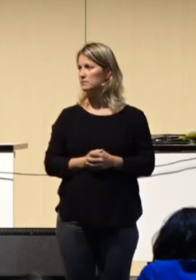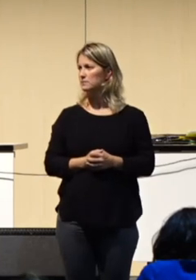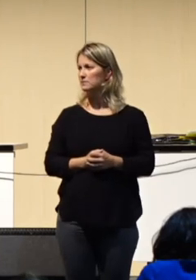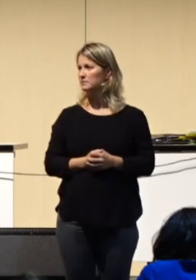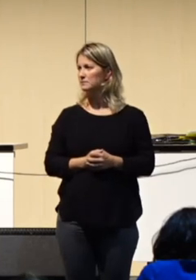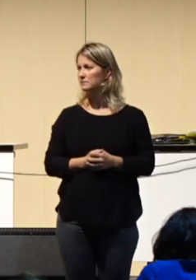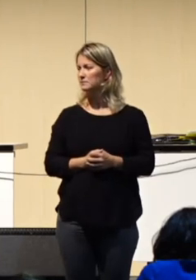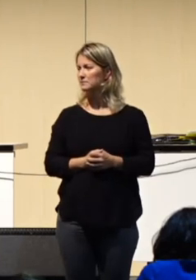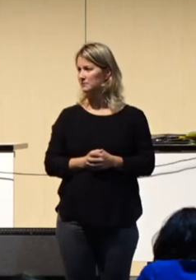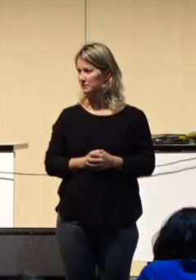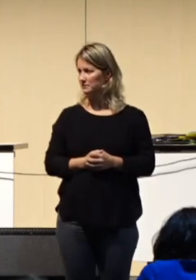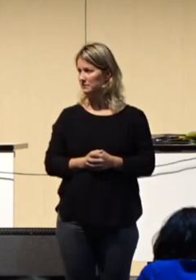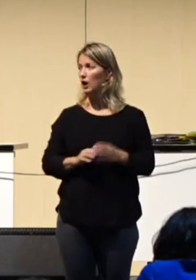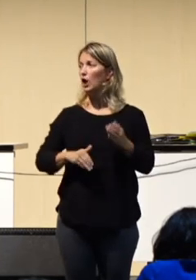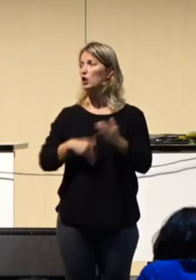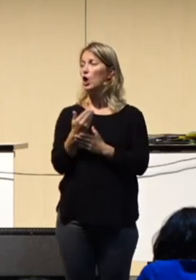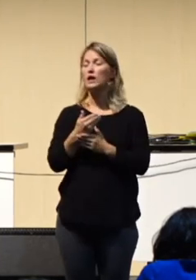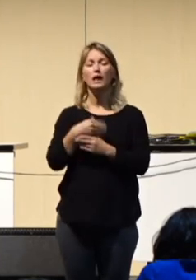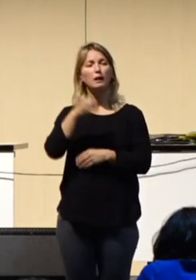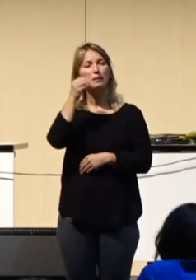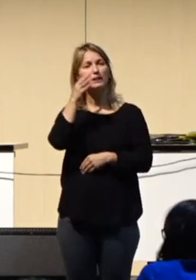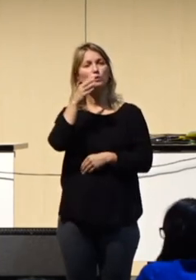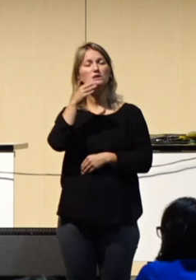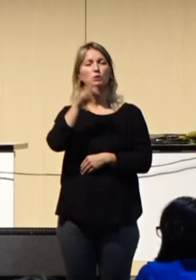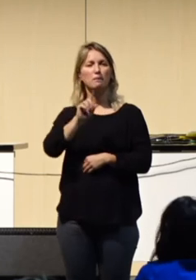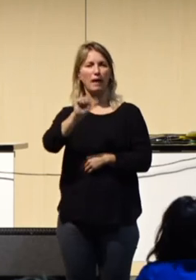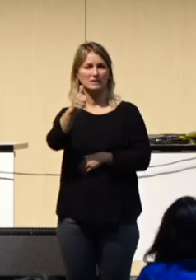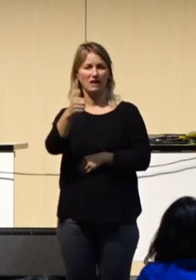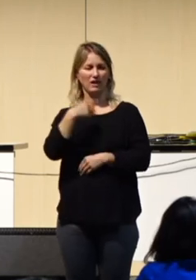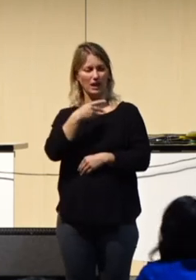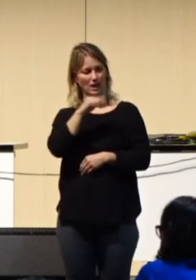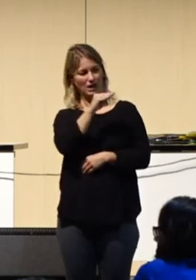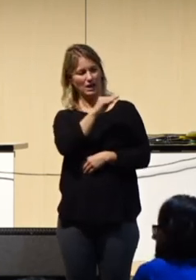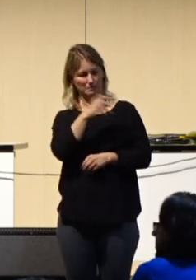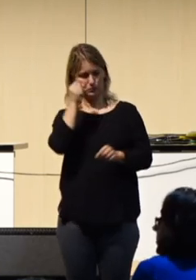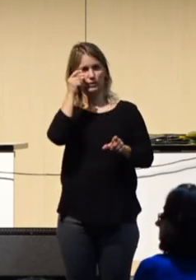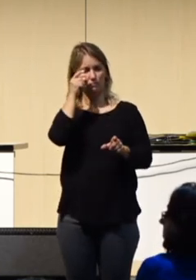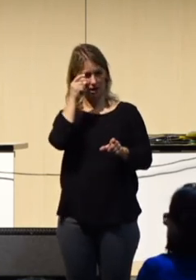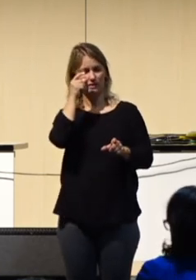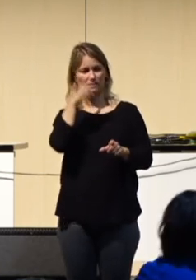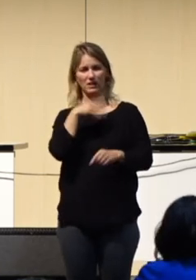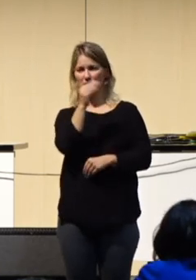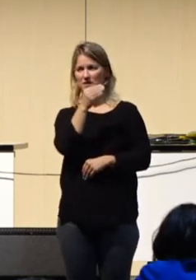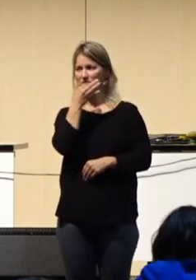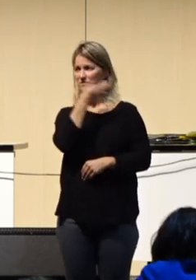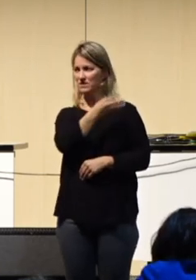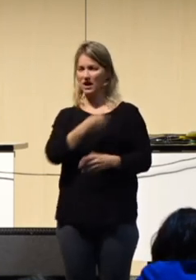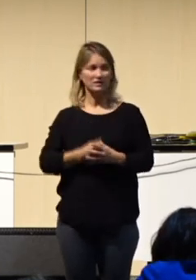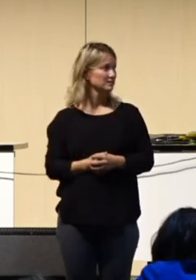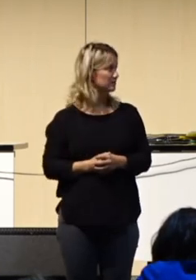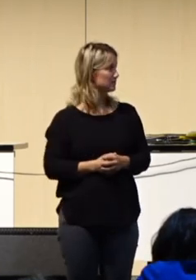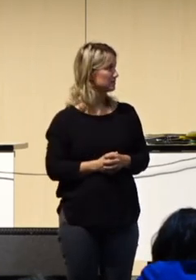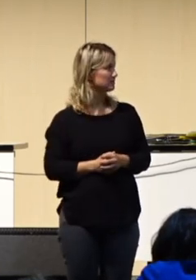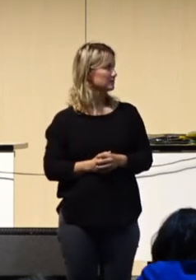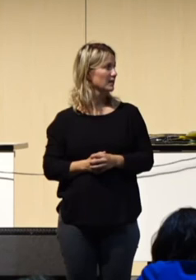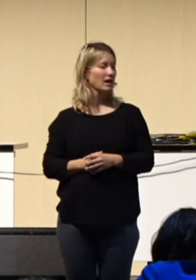ich würde gerne den neuen Bildungsbürgermeister munter machen davon mit meiner Frage. Zu einer vorletzten Sitzung vor